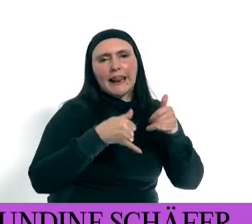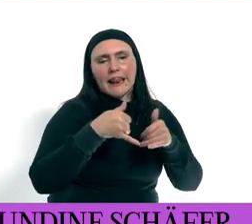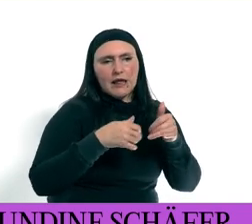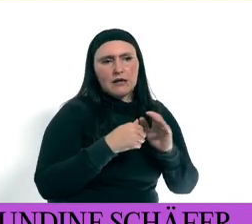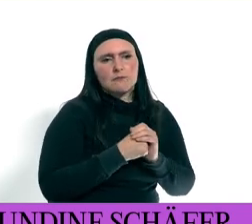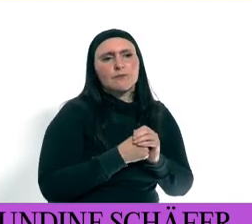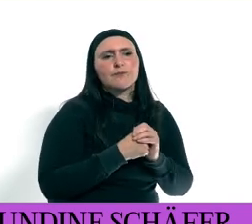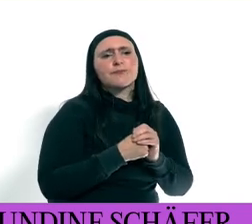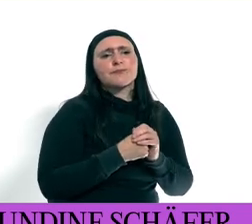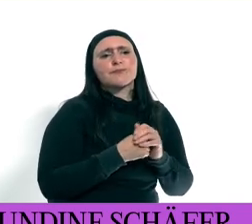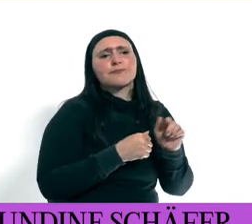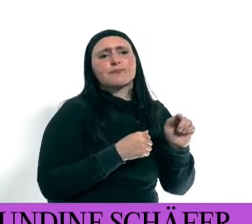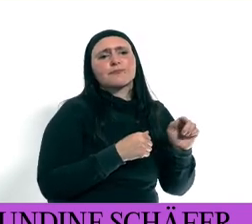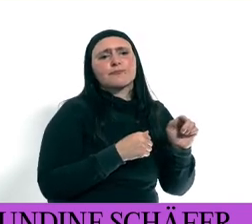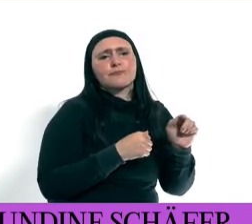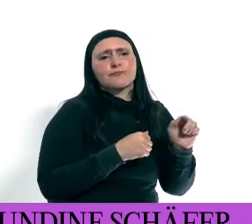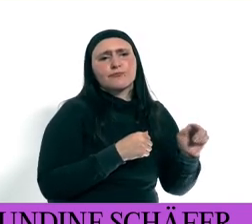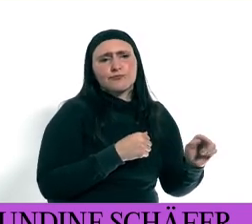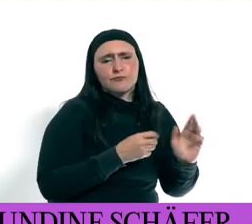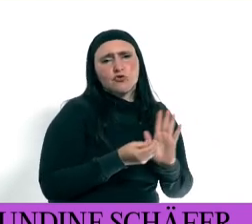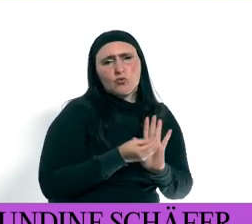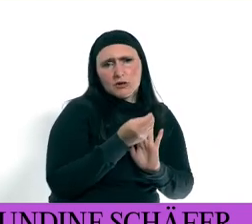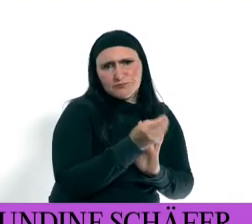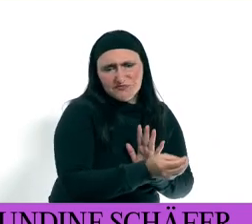eine der beteiligten Kunstschaffenden